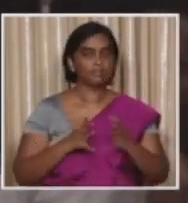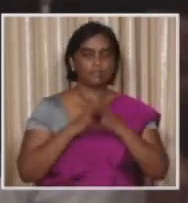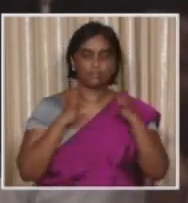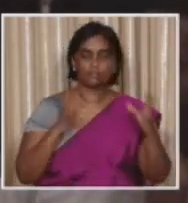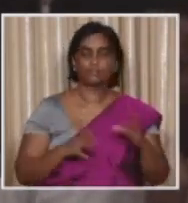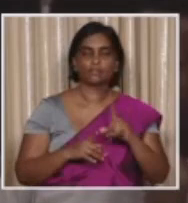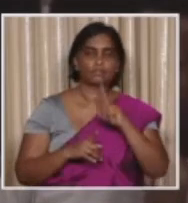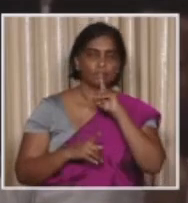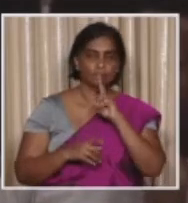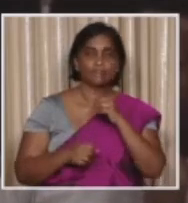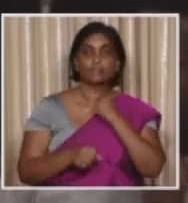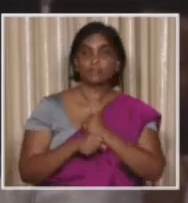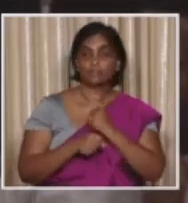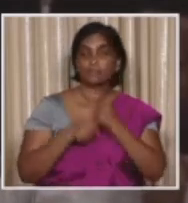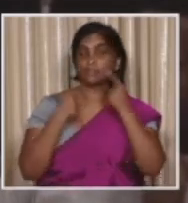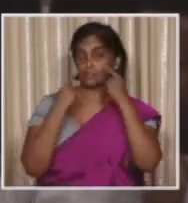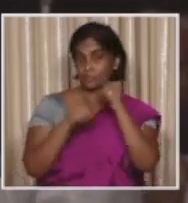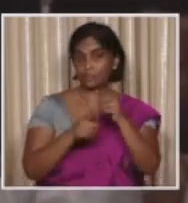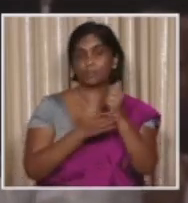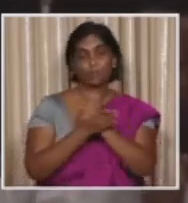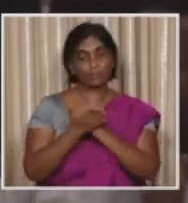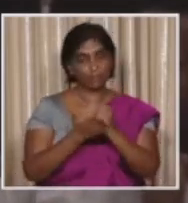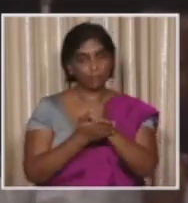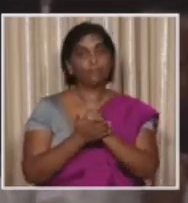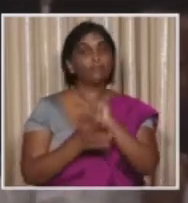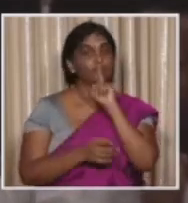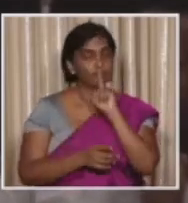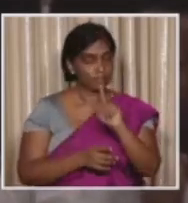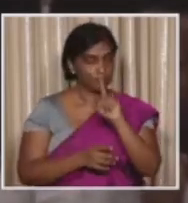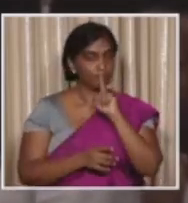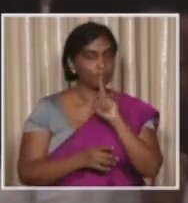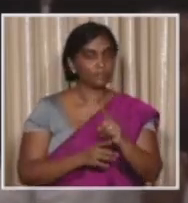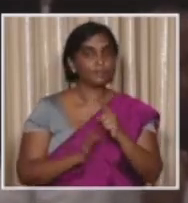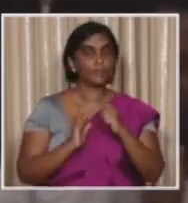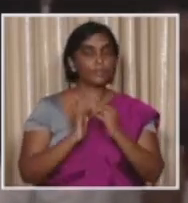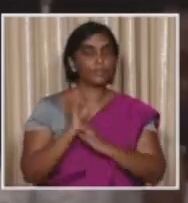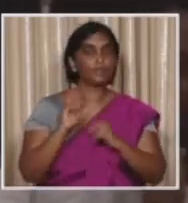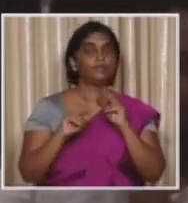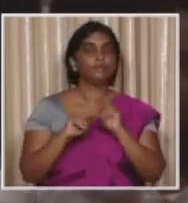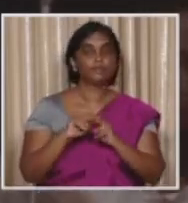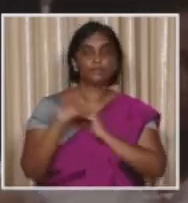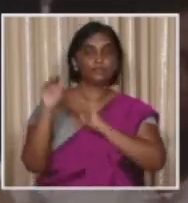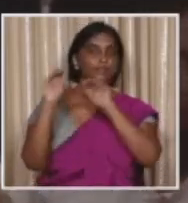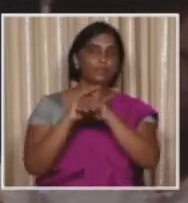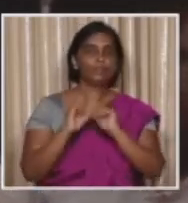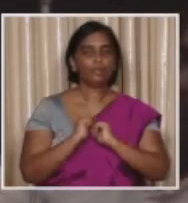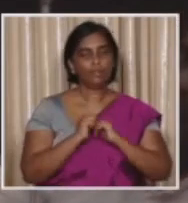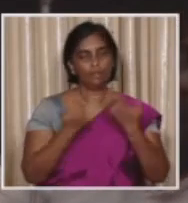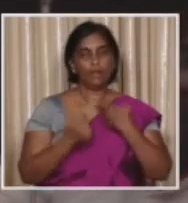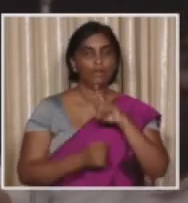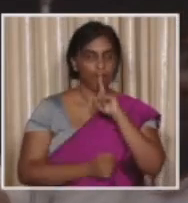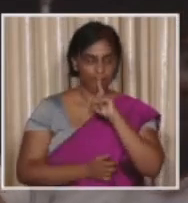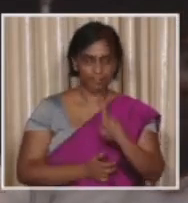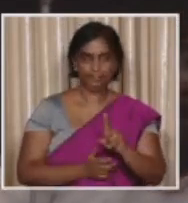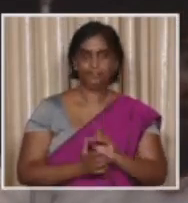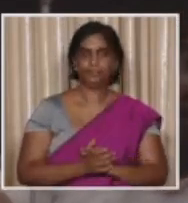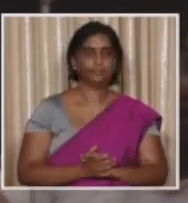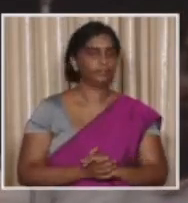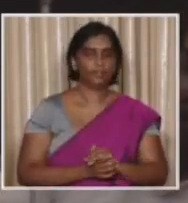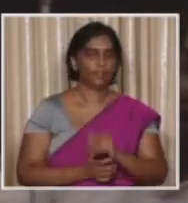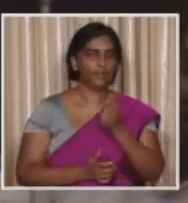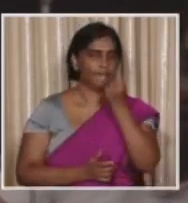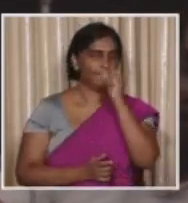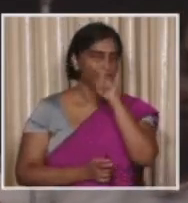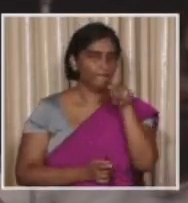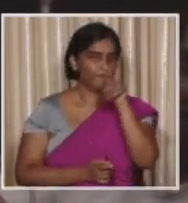ලඝු කරන්න හදනවා මේ ආණ්ඩු පක්ෂය නියෝජනය කරන හැම එක්කෙනාම කිව්වේ ජාත්‍යන්තර මූල්‍ය අරමුදලට යන්න ඕනේ නැහැ කියලා කියන එක. ඒක වැරදි